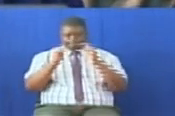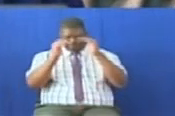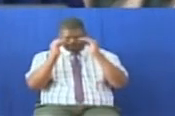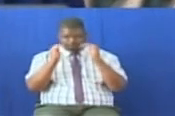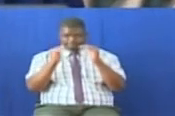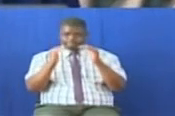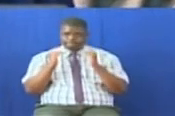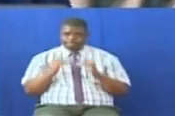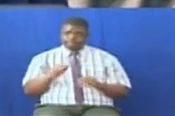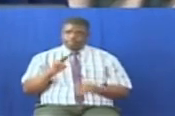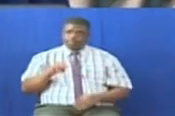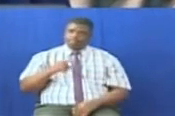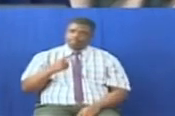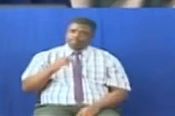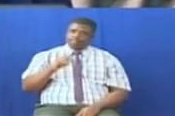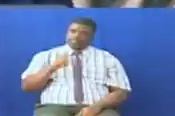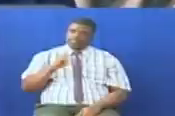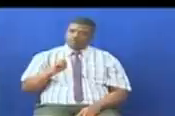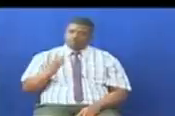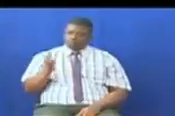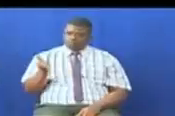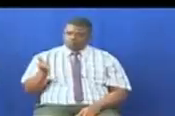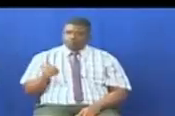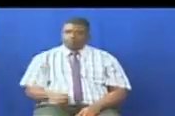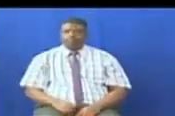Esther Nicholas Matiko ajiandae.